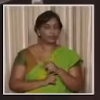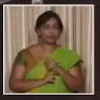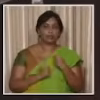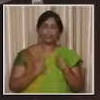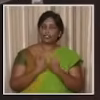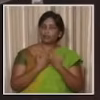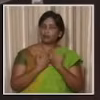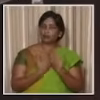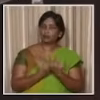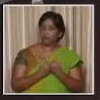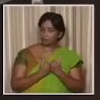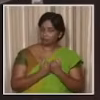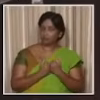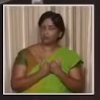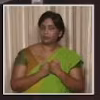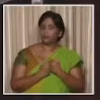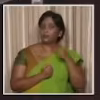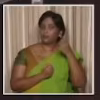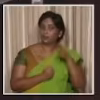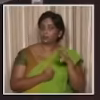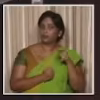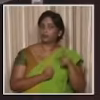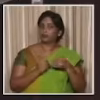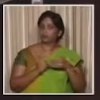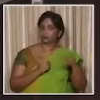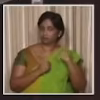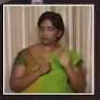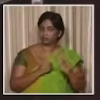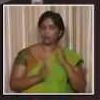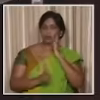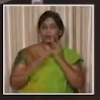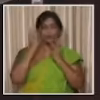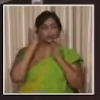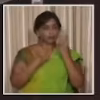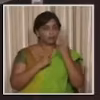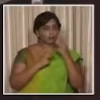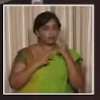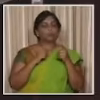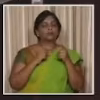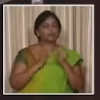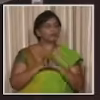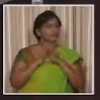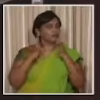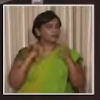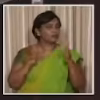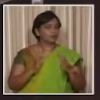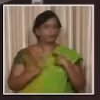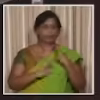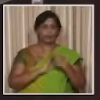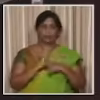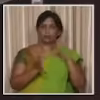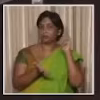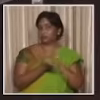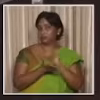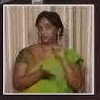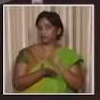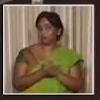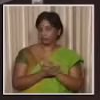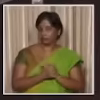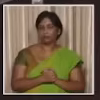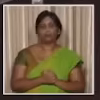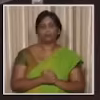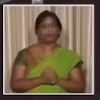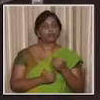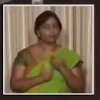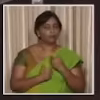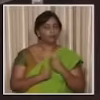අභියෝගයේ බාරගයි කියලා ඒ නිසා මේ වෙනකොට සංචාරකයන් වැඩි ප්‍රමාණයක් ශ්‍රී ලංකාවට පැමිණෙමින් ඉන්නවා